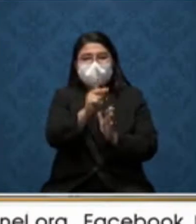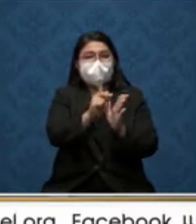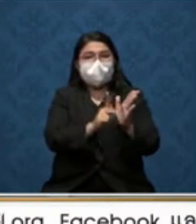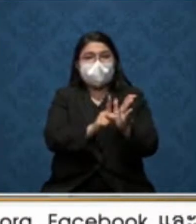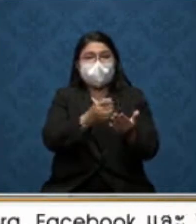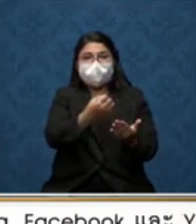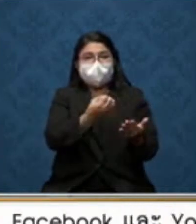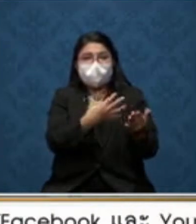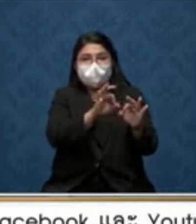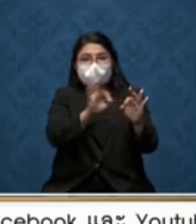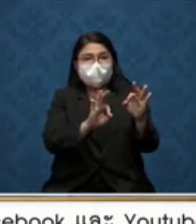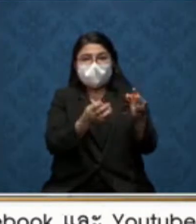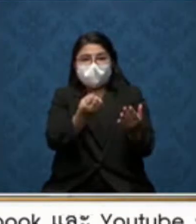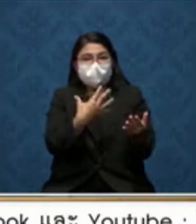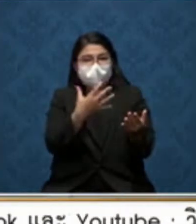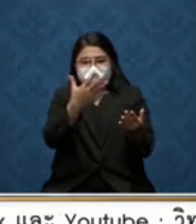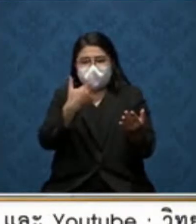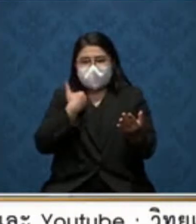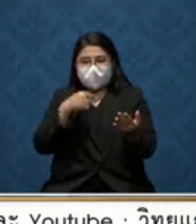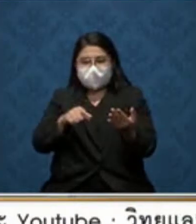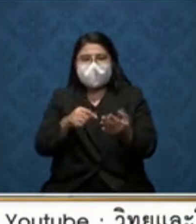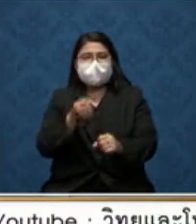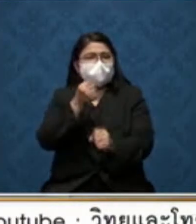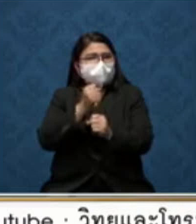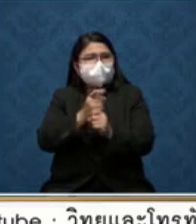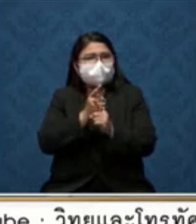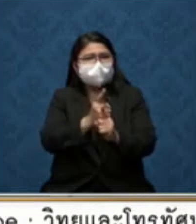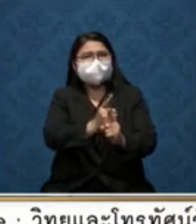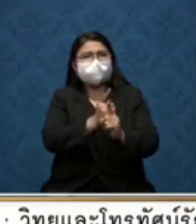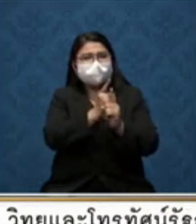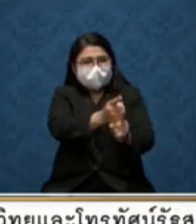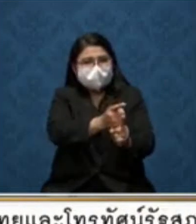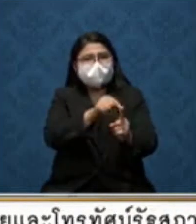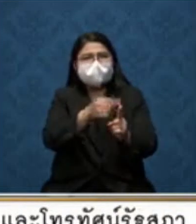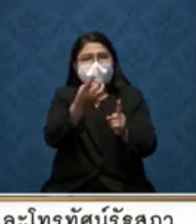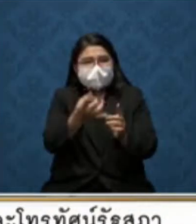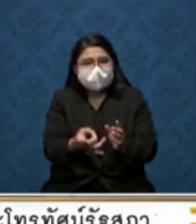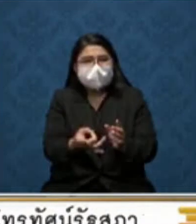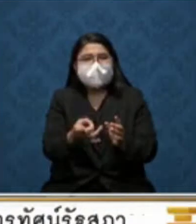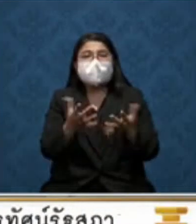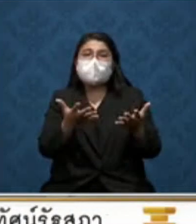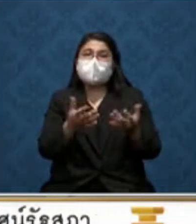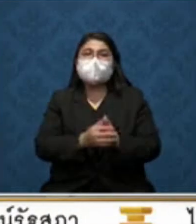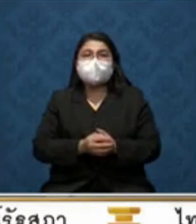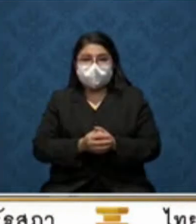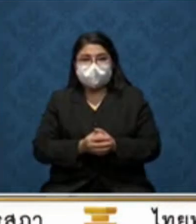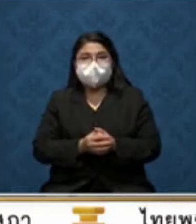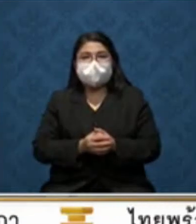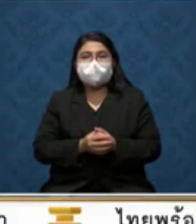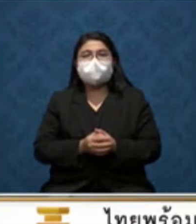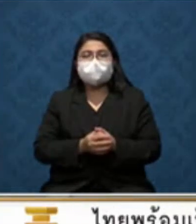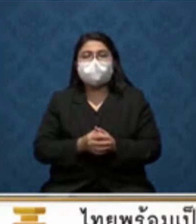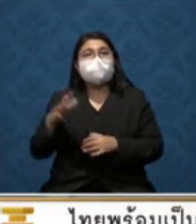ปฏิบัติต้องยึดโยงหลกการอะไร- ก็จะทำให้อำนาจของการกำกับ-